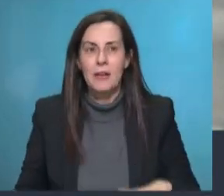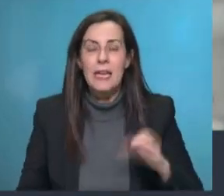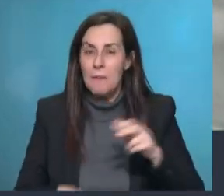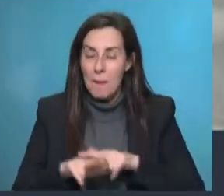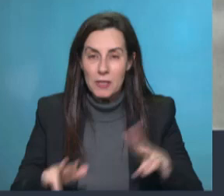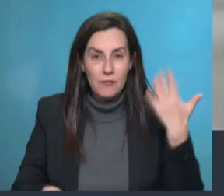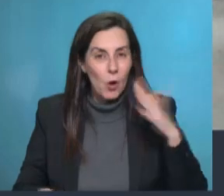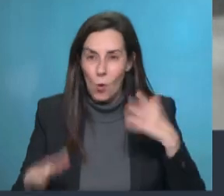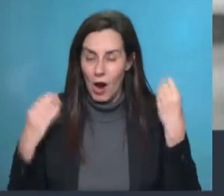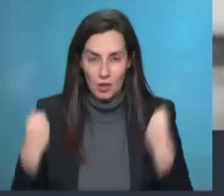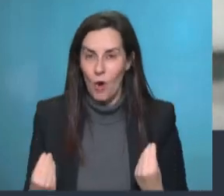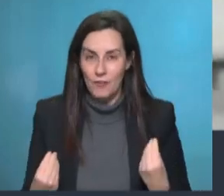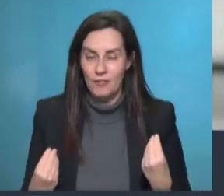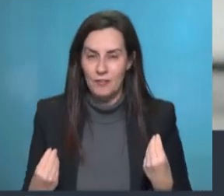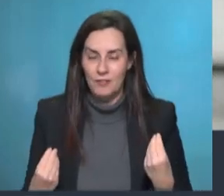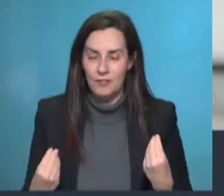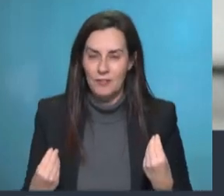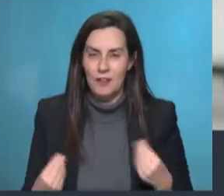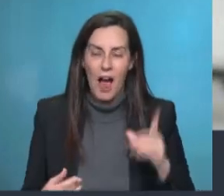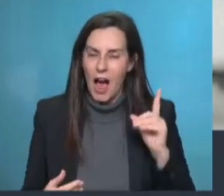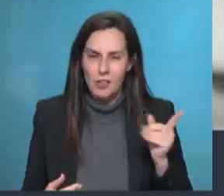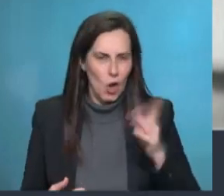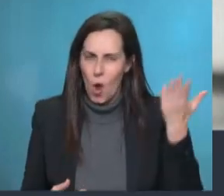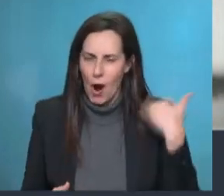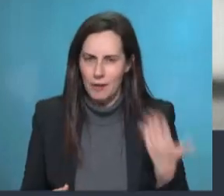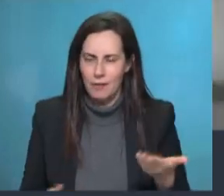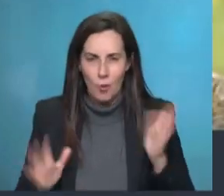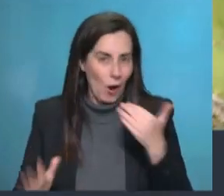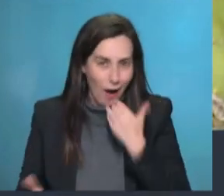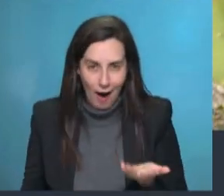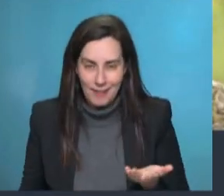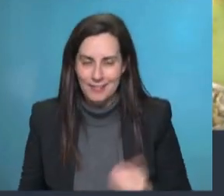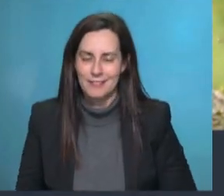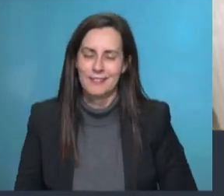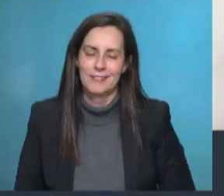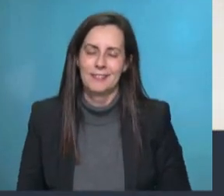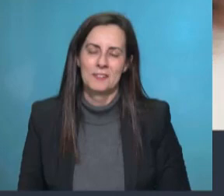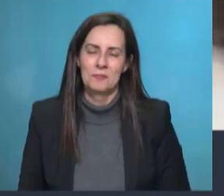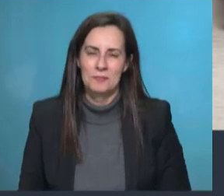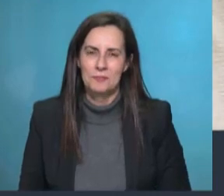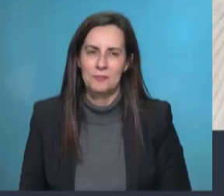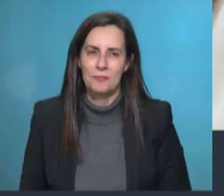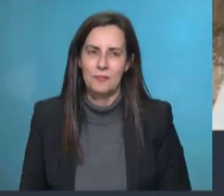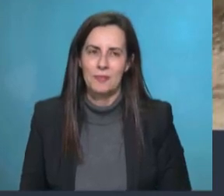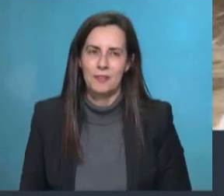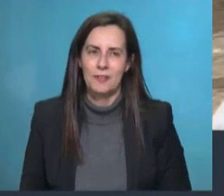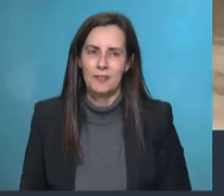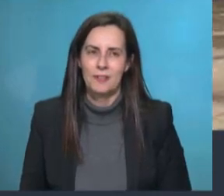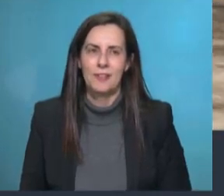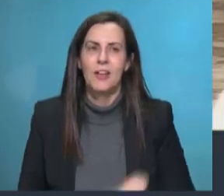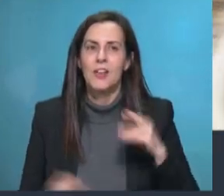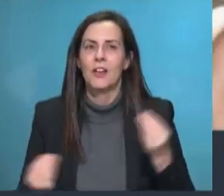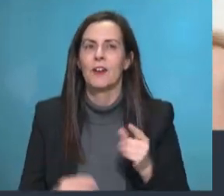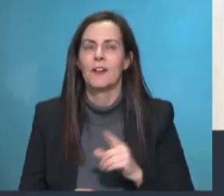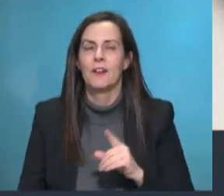היה כל כך טוב אז לא היה כל כך רע סליחה ממוש יש דברים